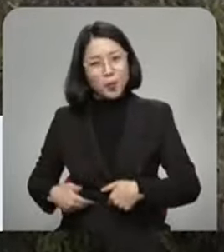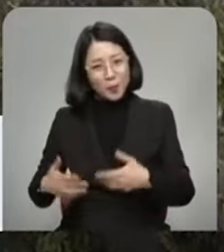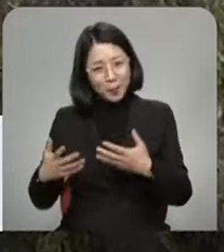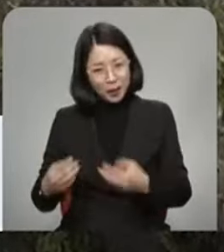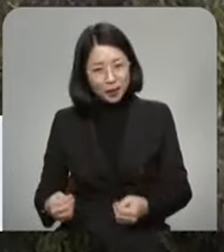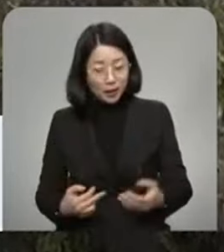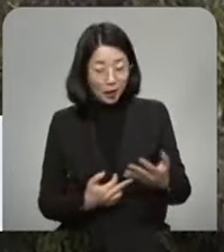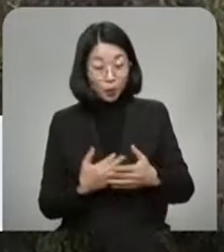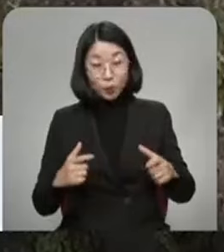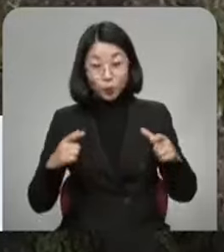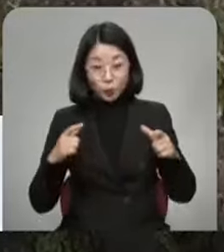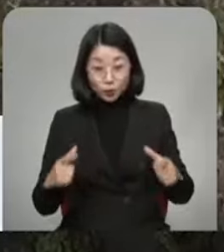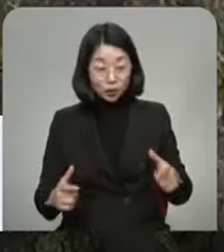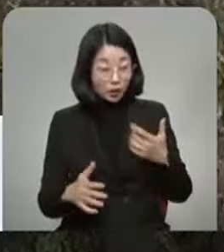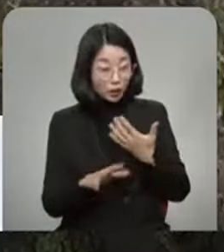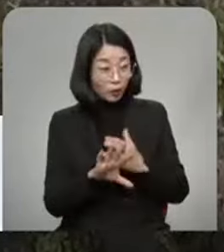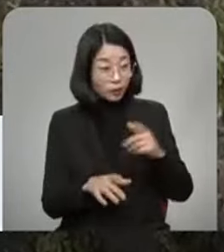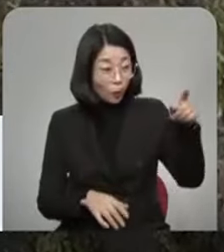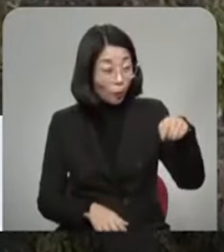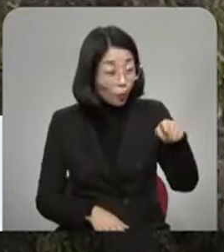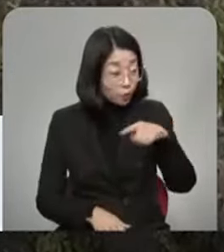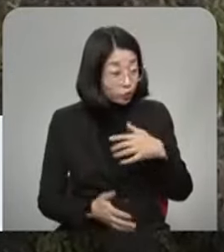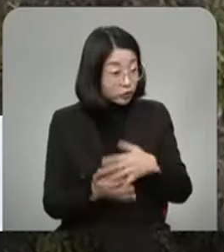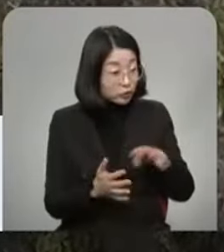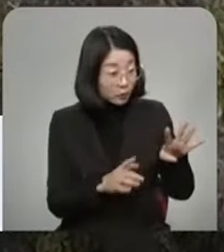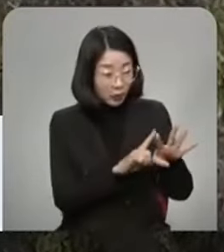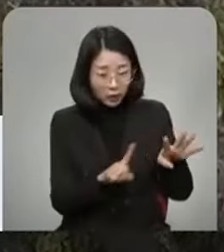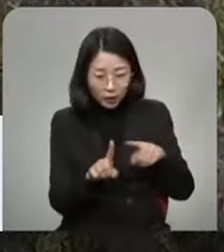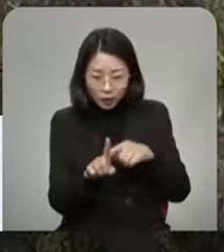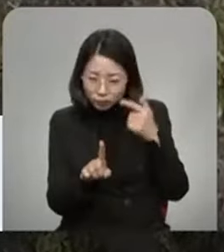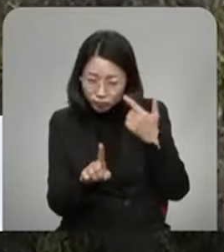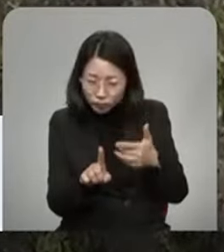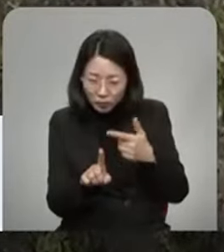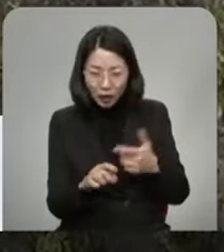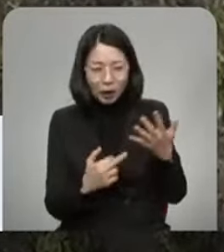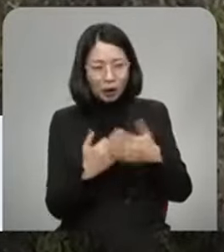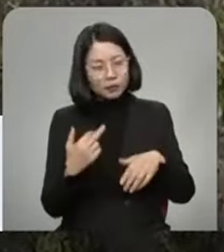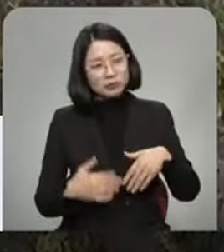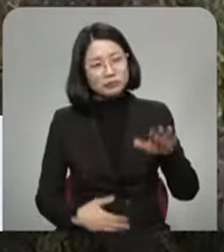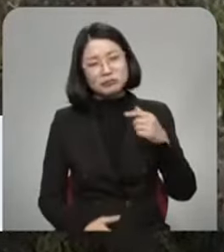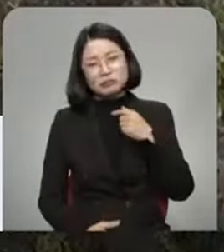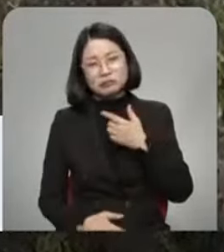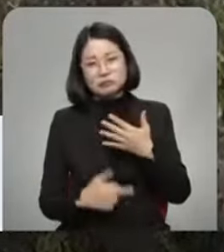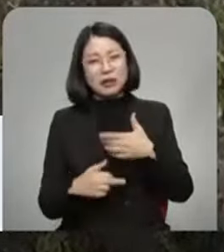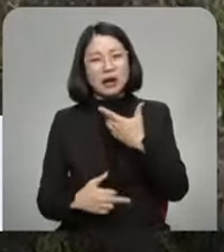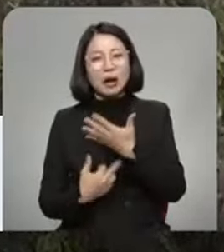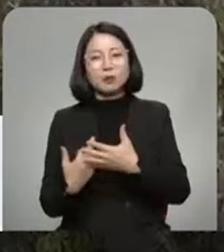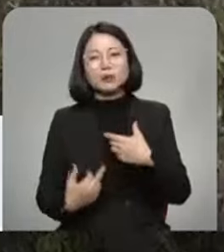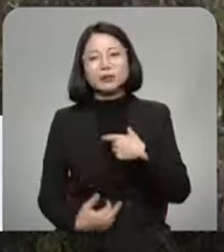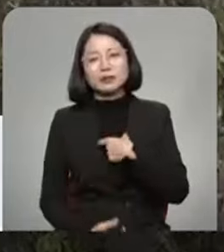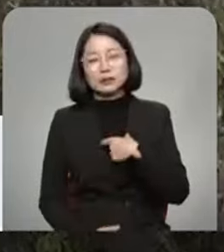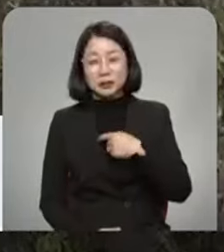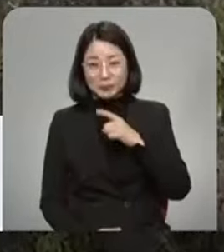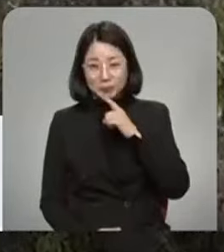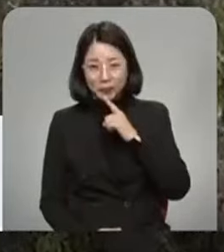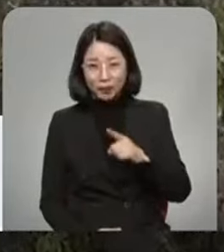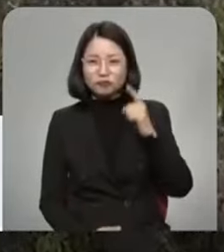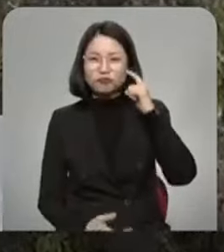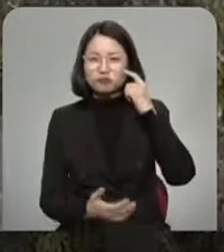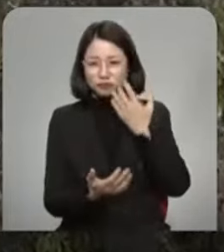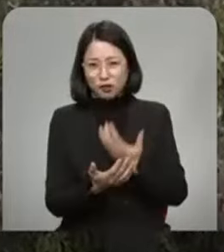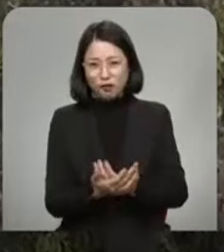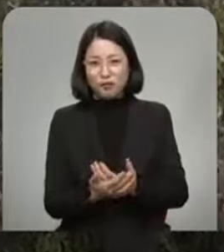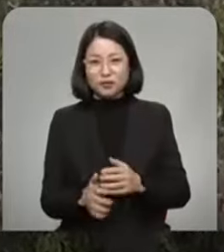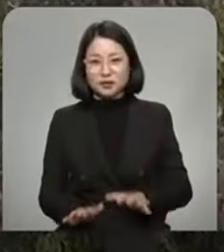그런데 강원도에서 일하는 외국인 근로자 네명 가운데 한 명은 강원도를 떠나고 싶어 한단 설문 조사 결과가 나와 충격을 주고 있습니다